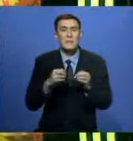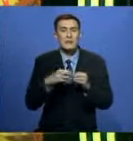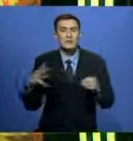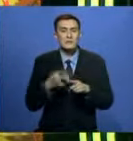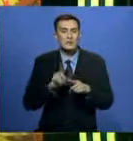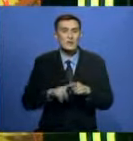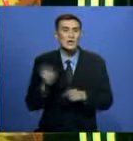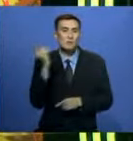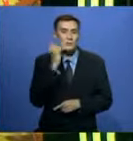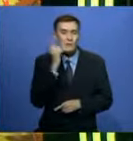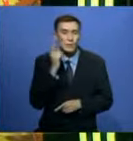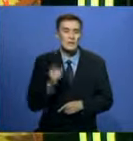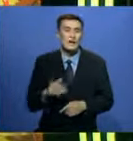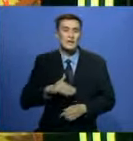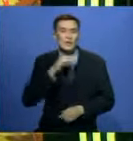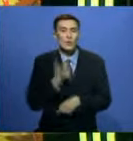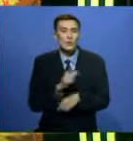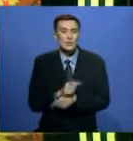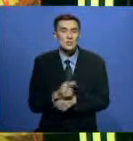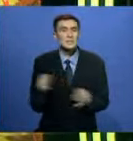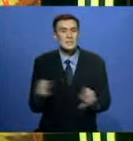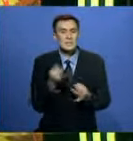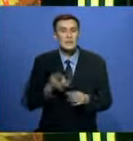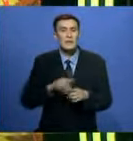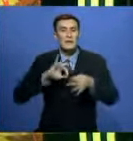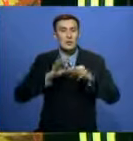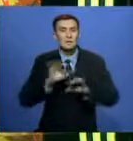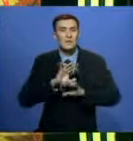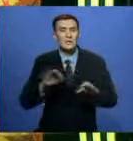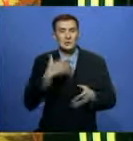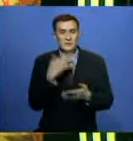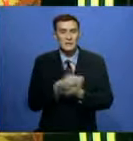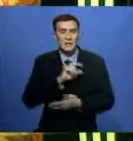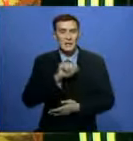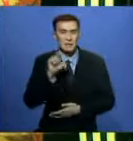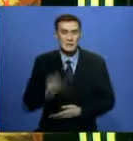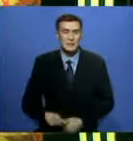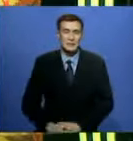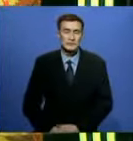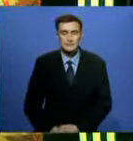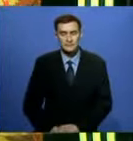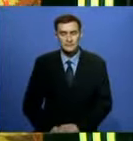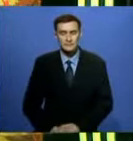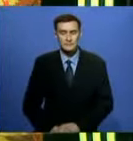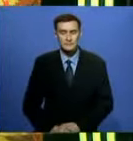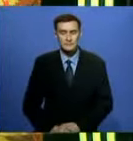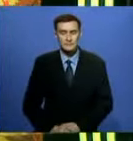электромагнитного излучения сотовых телефонов достаточно популярны. С подробностями наш субкор в регионе Дмитрий Двойнев.